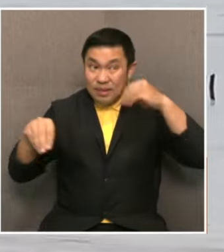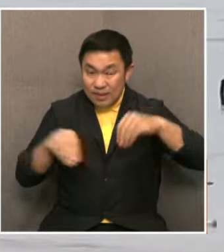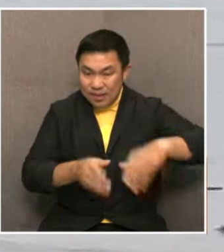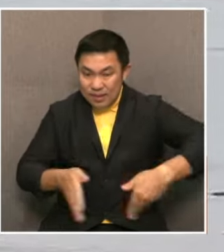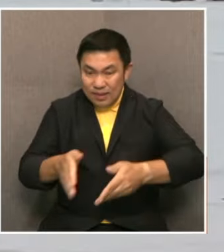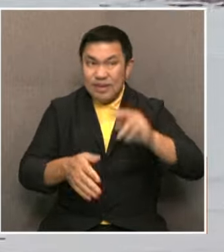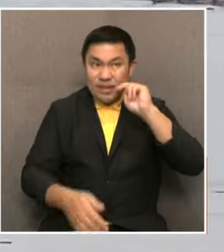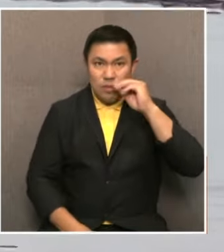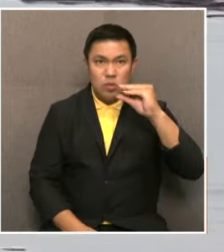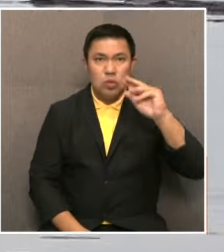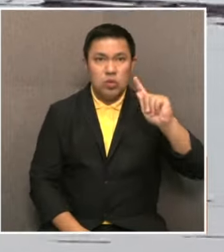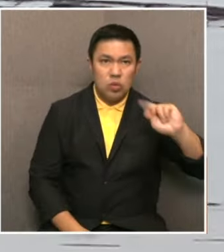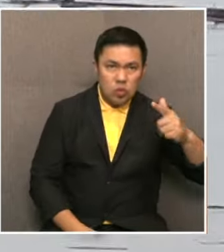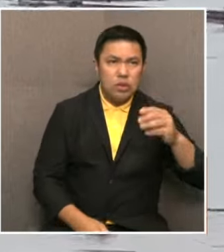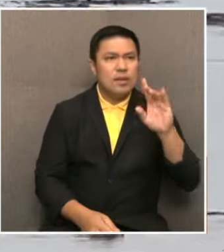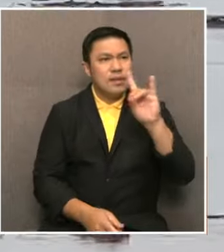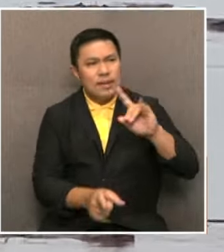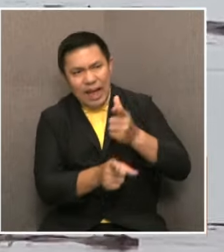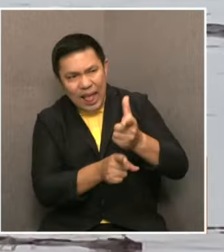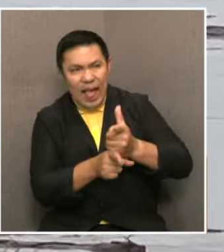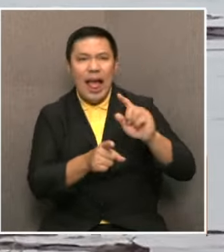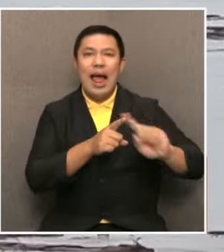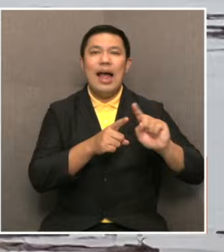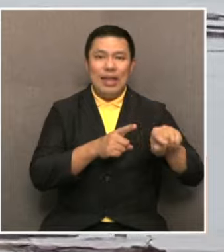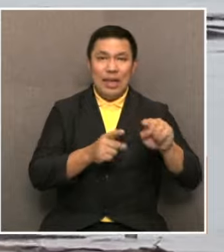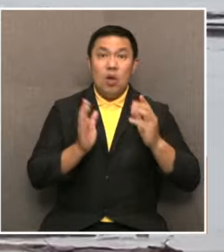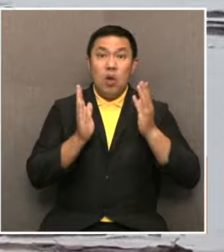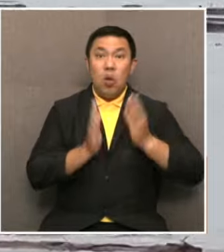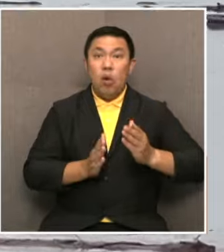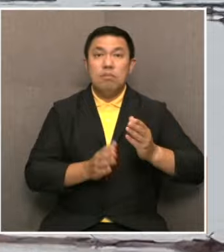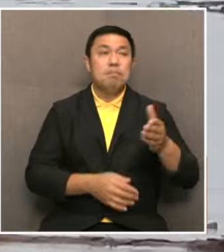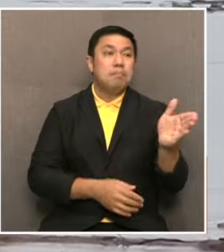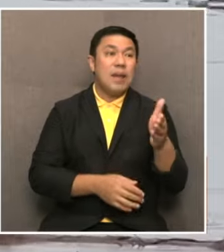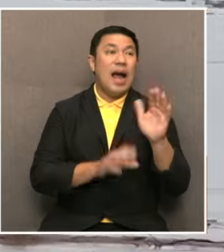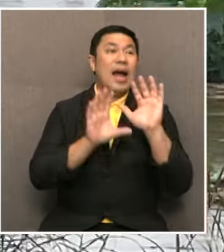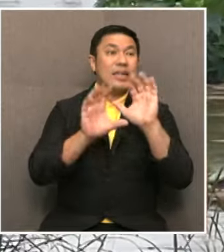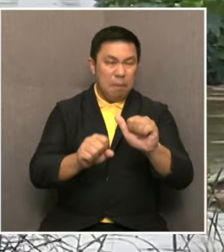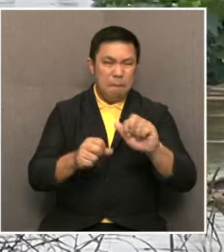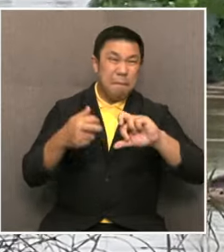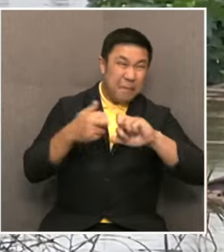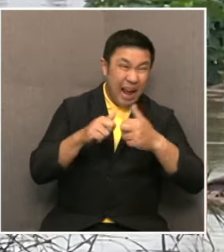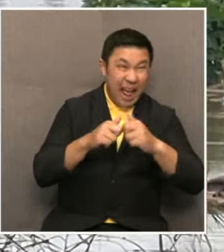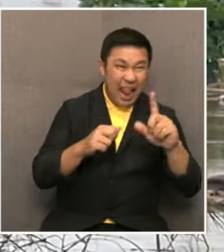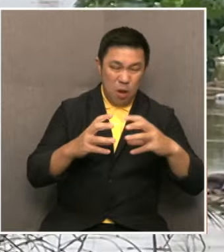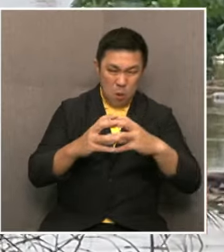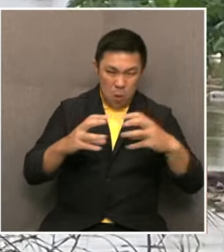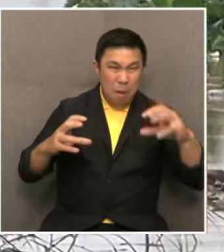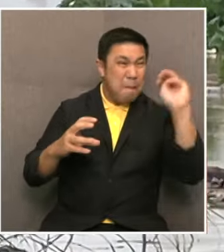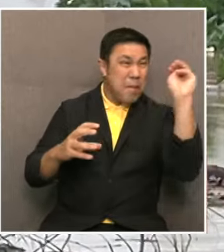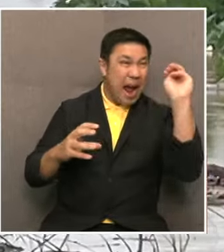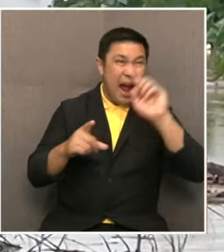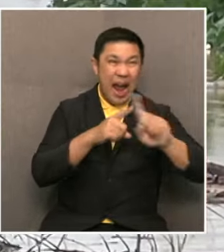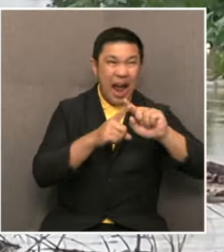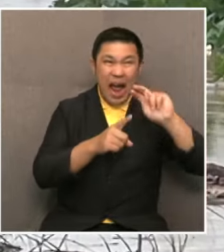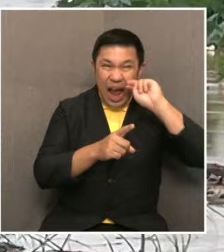รวมถึงสัตว์เลี้ยงต่างๆด้วยค่ะสำหรับชาวประมงก็เจอปัญหานะคะท่อนซุงขอนไม้ที่ลอยมาในแม่น้ำ